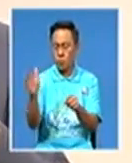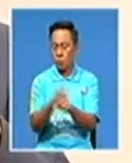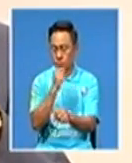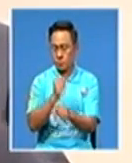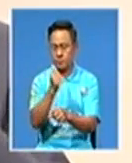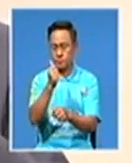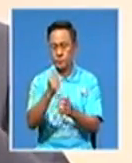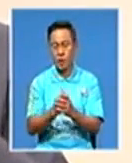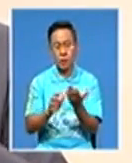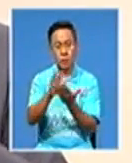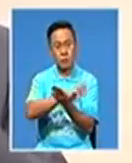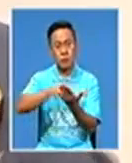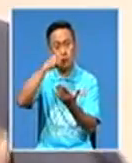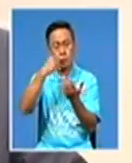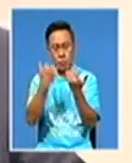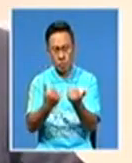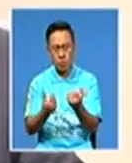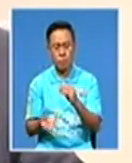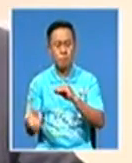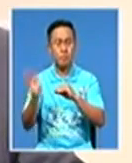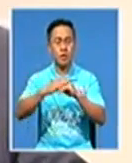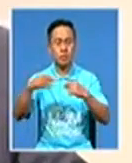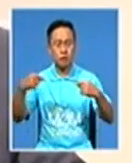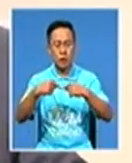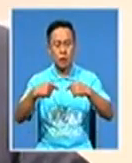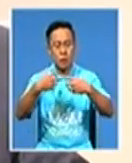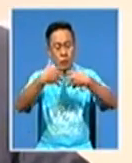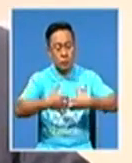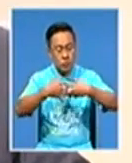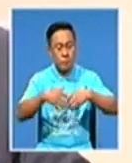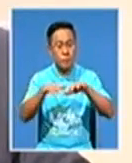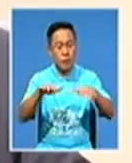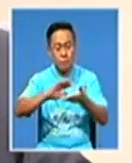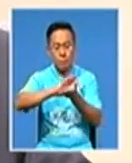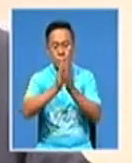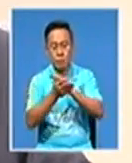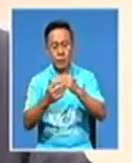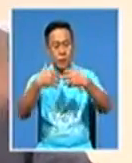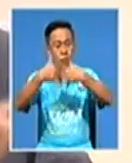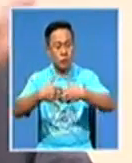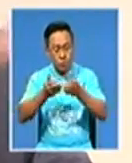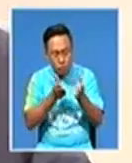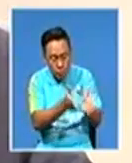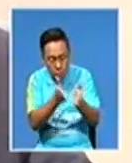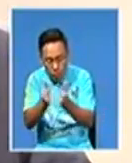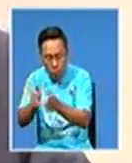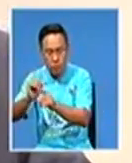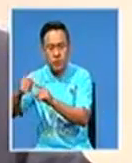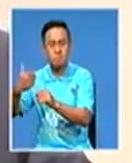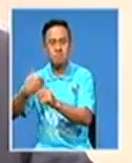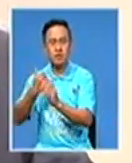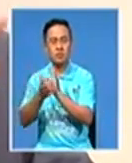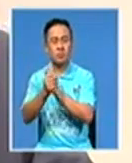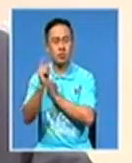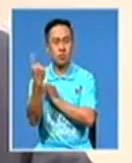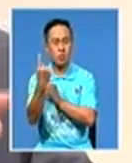ได้ประเทศไทยถึงเวลาต้องขยับจากนิคมอุตสาหกรรมปกติเป็นนิคมอุตสาหกรรมเฉพาะทางแล้วนะฮะพอข